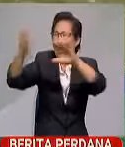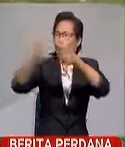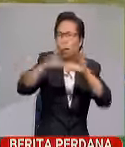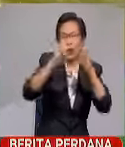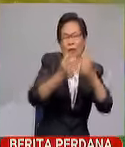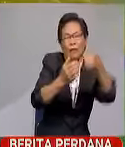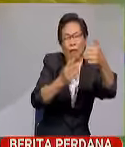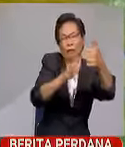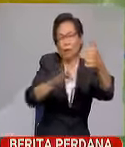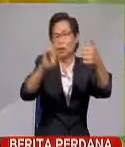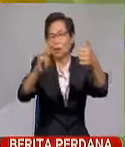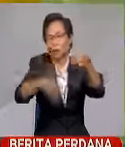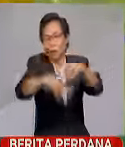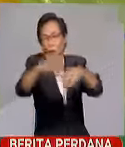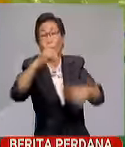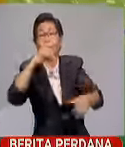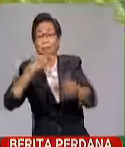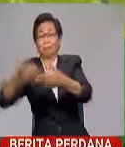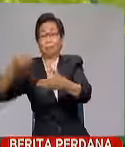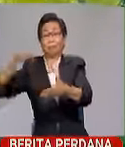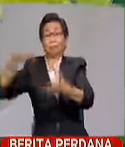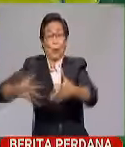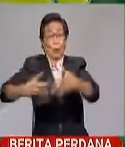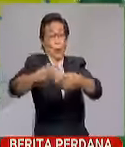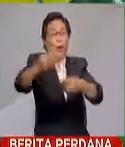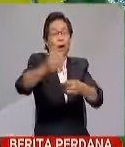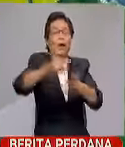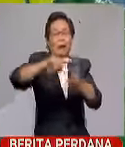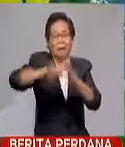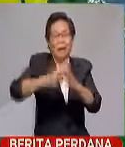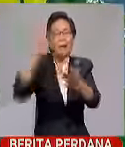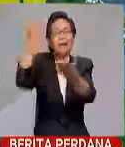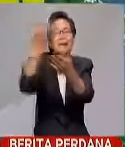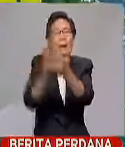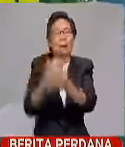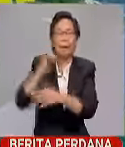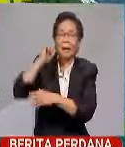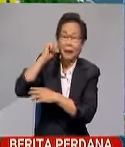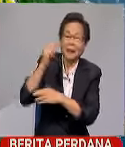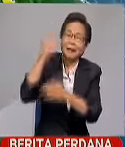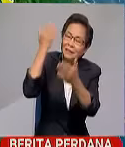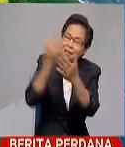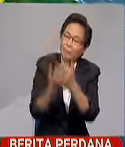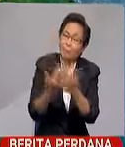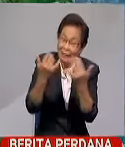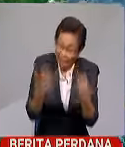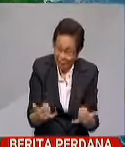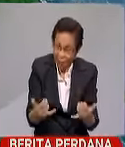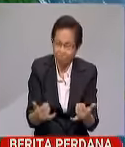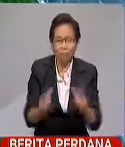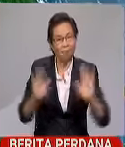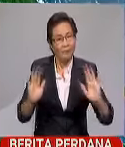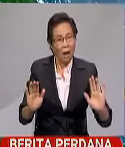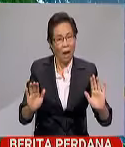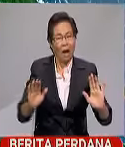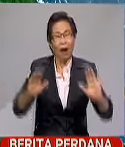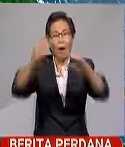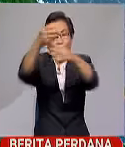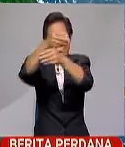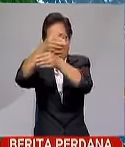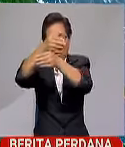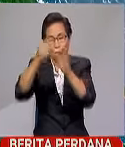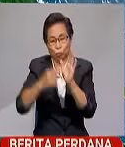juga kedua yang dikeluarkan sebelum ini akan berkuat kuasa sehingga ke hari ini sahaja. Paparan gemerada semasa